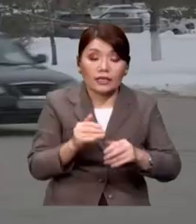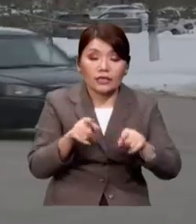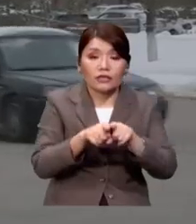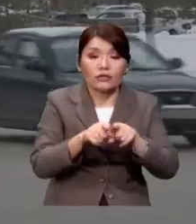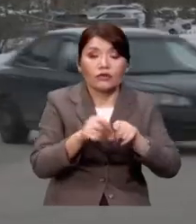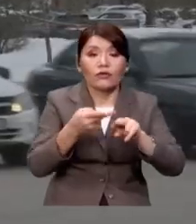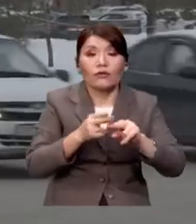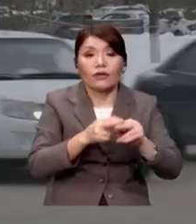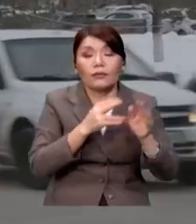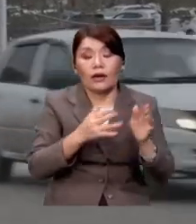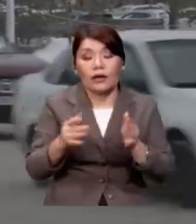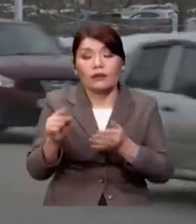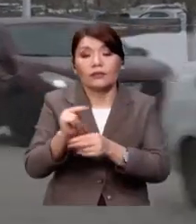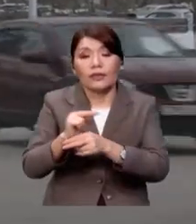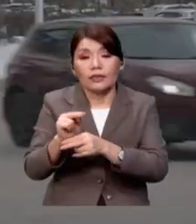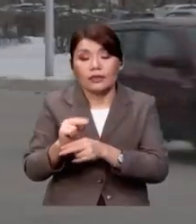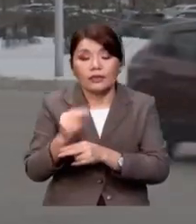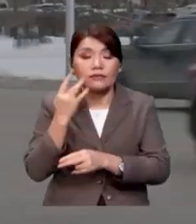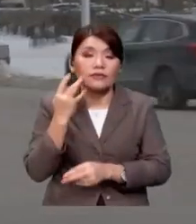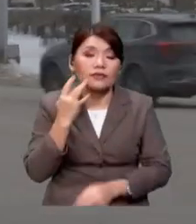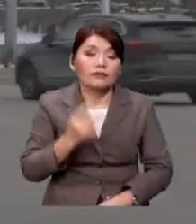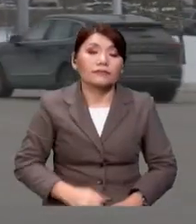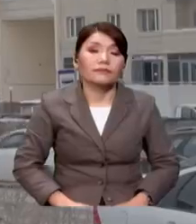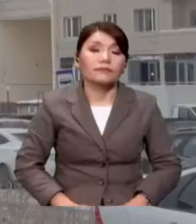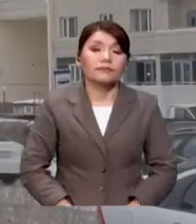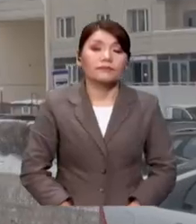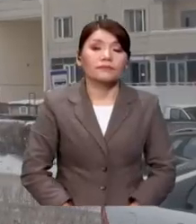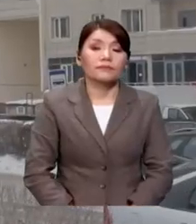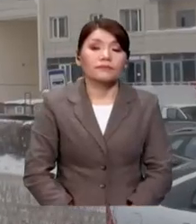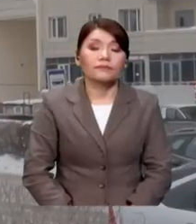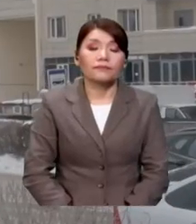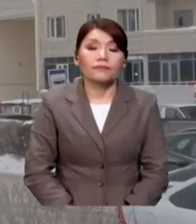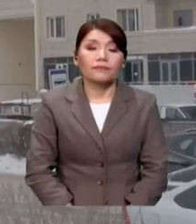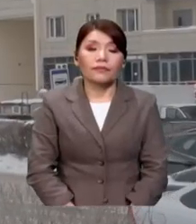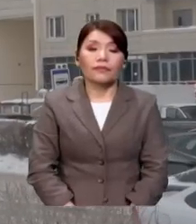регулярно устраняются. Ботагоз Марабаева, Марат Бейсов, Атамикен Бизнес.